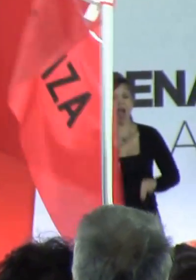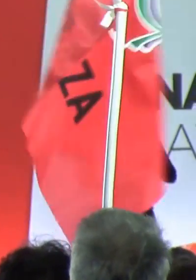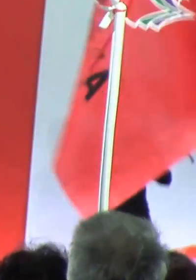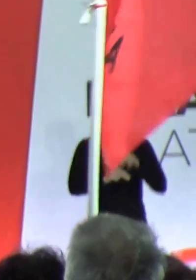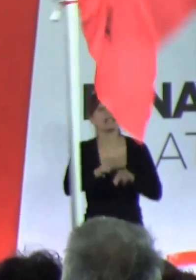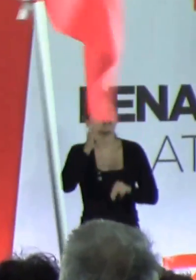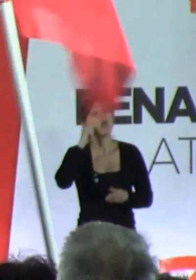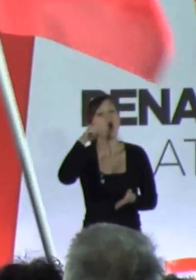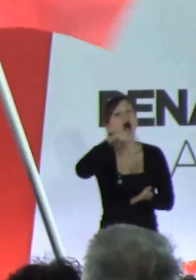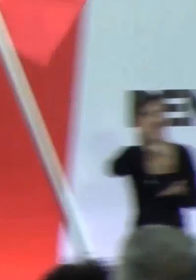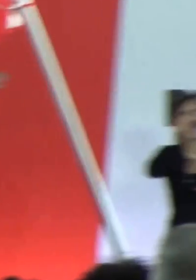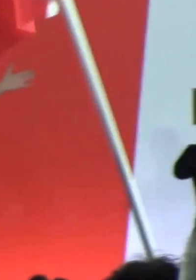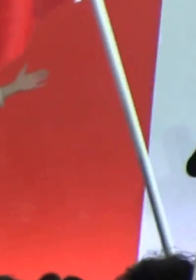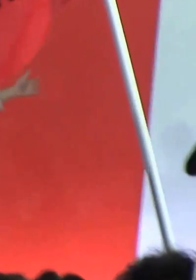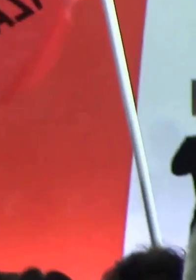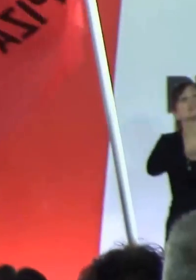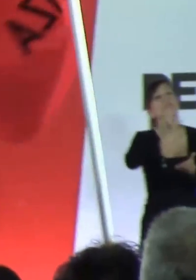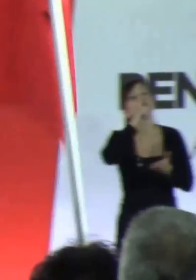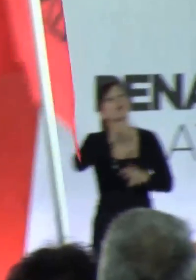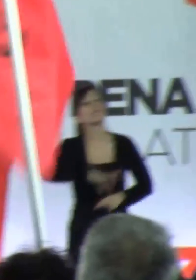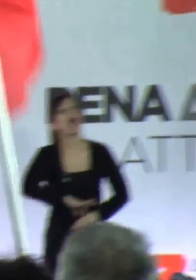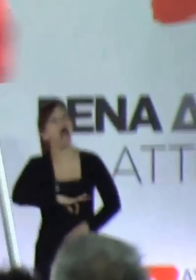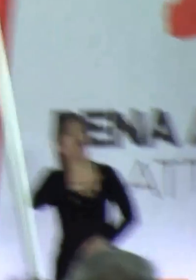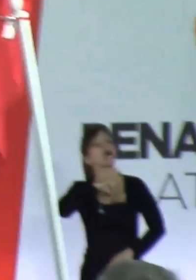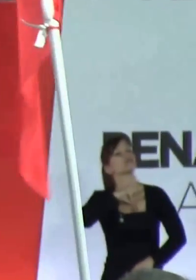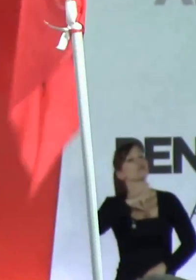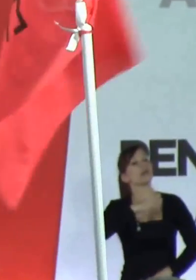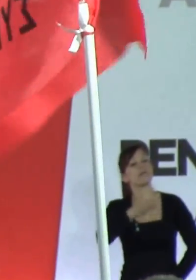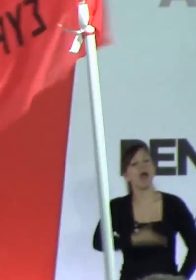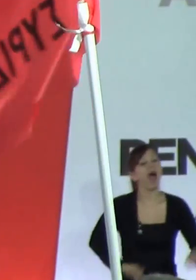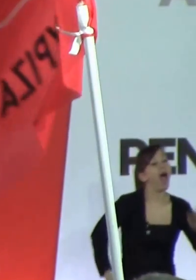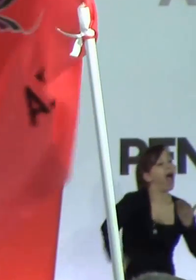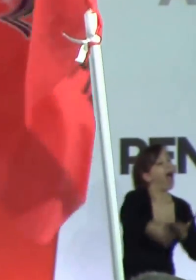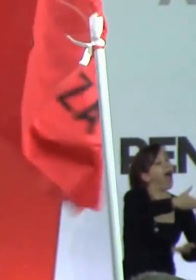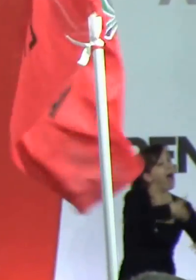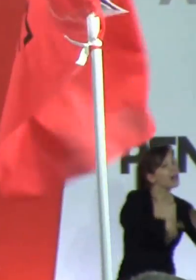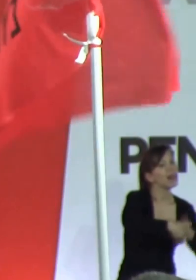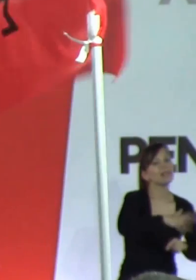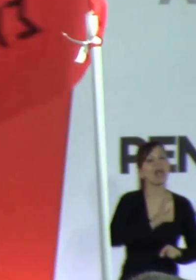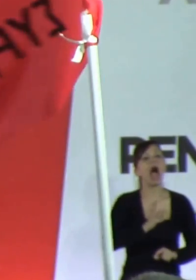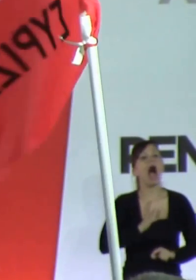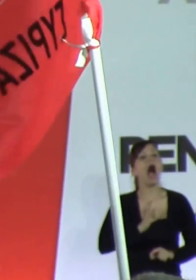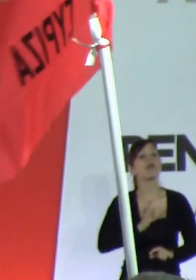αλφα, αξιοπρέπεια, αλληλεγγύη, ανθρωπιά.